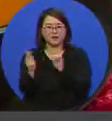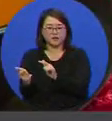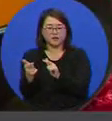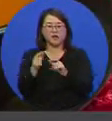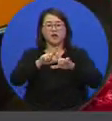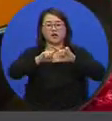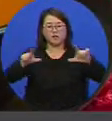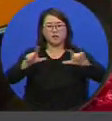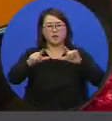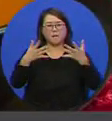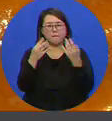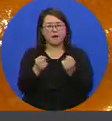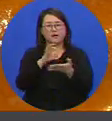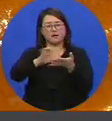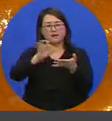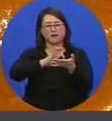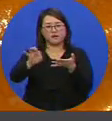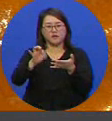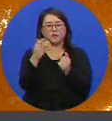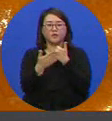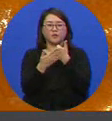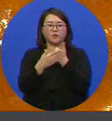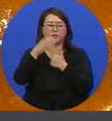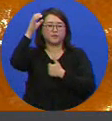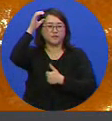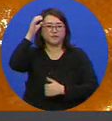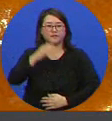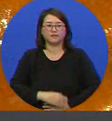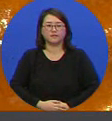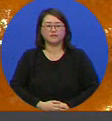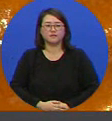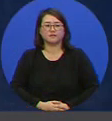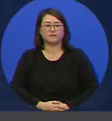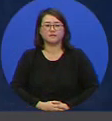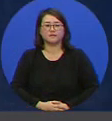있습니다. JTV 뉴스 주혜인입니다.